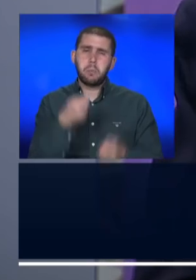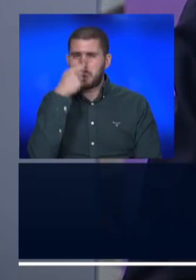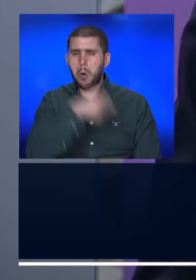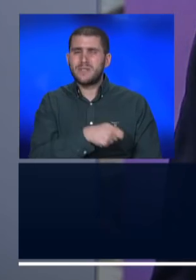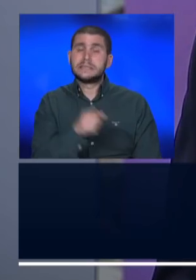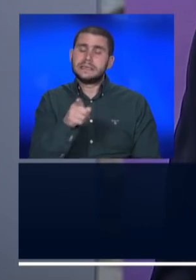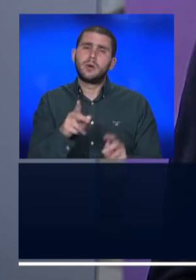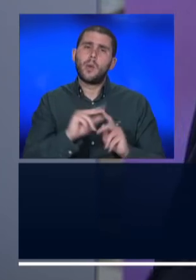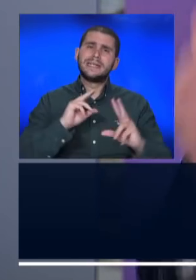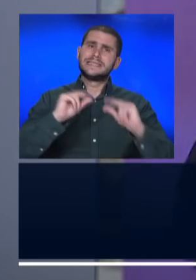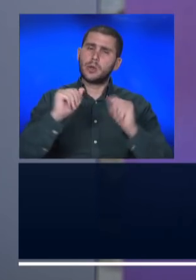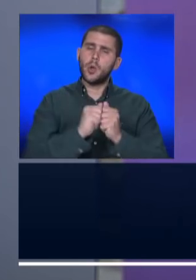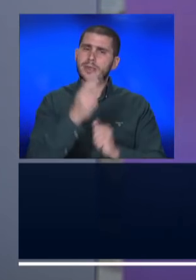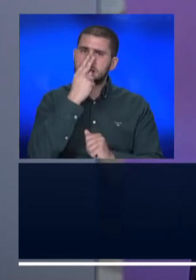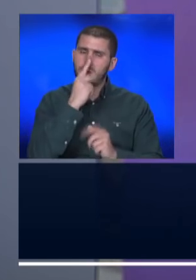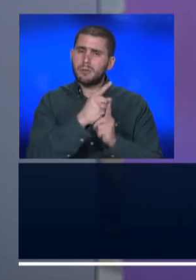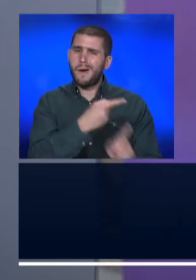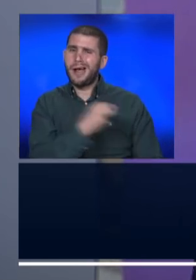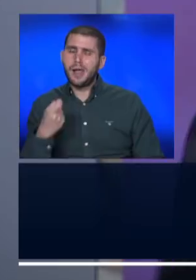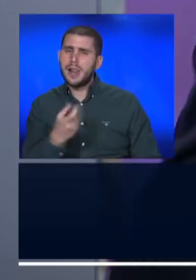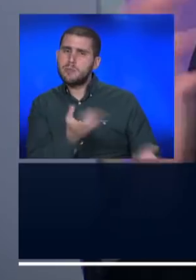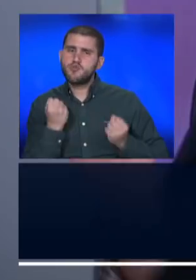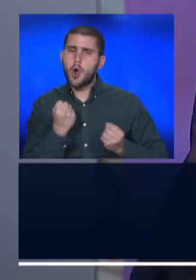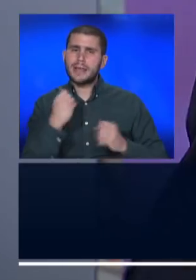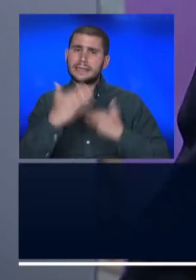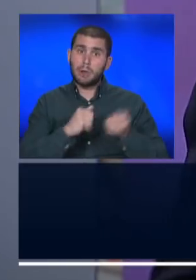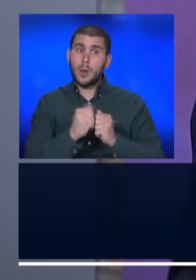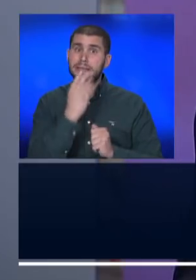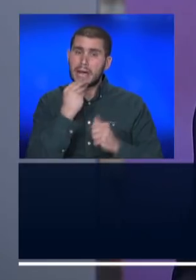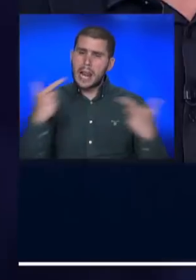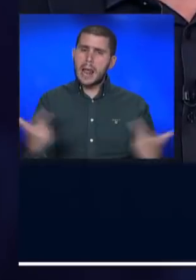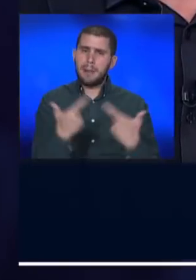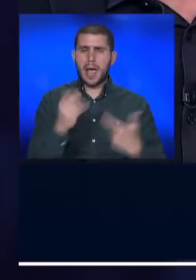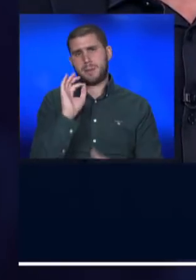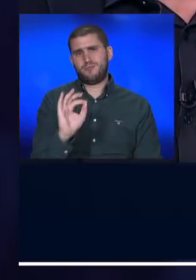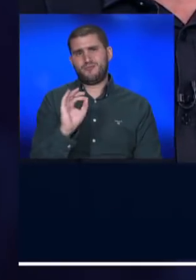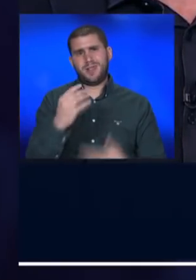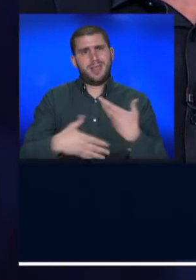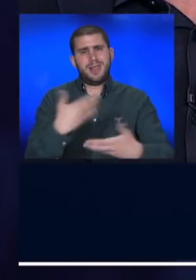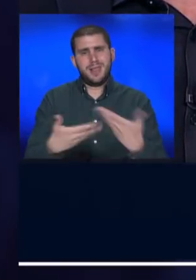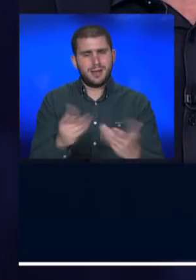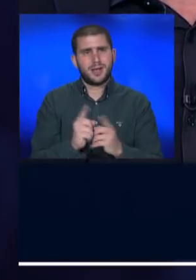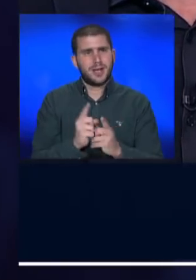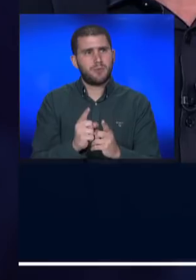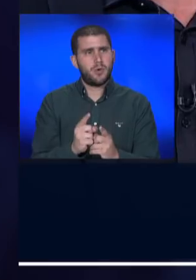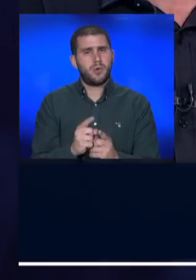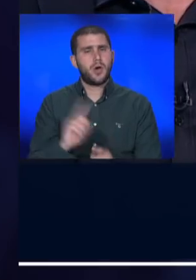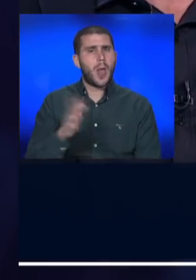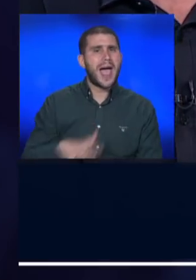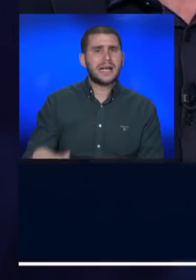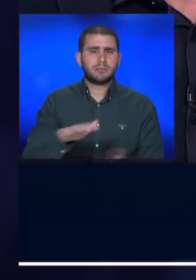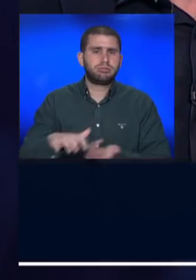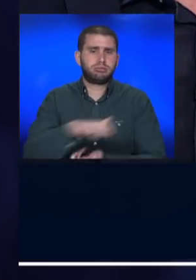ניסיון לגרור את חיזבאללה או את ישראל למלחמה אחד בשני, כדי להכניס פה את כל האזור הזה למלחמה. ואני